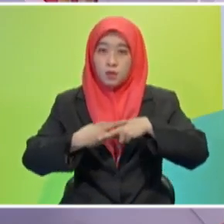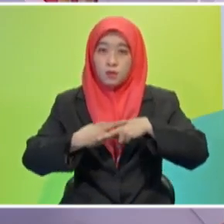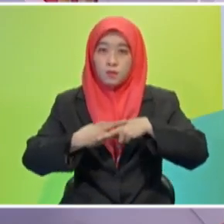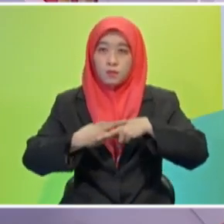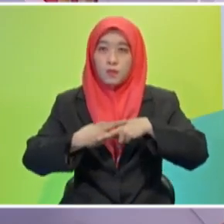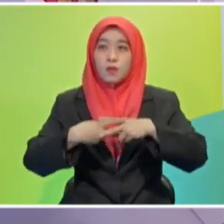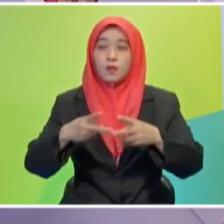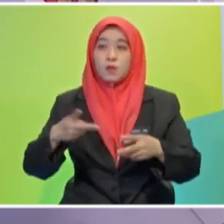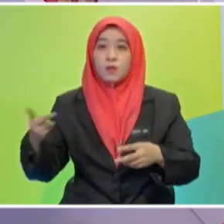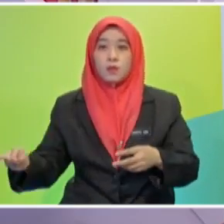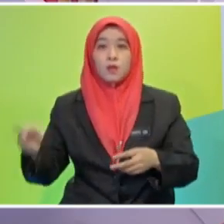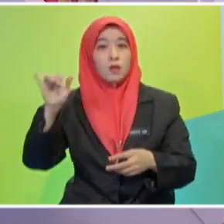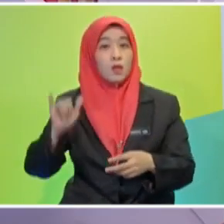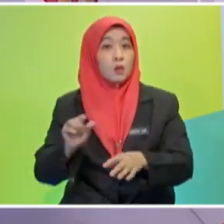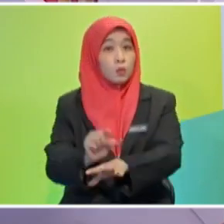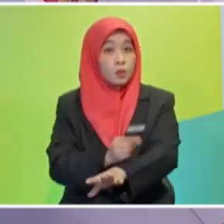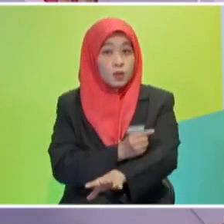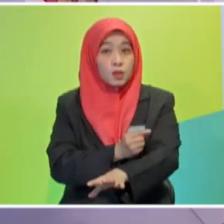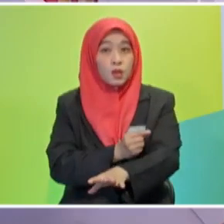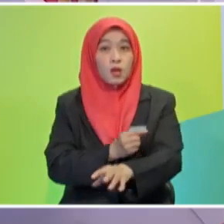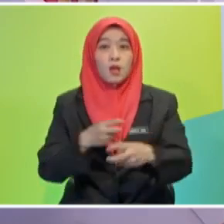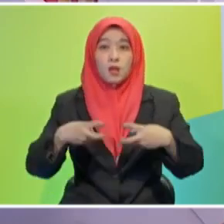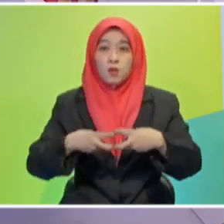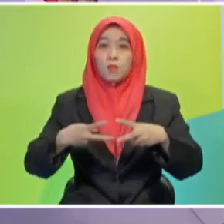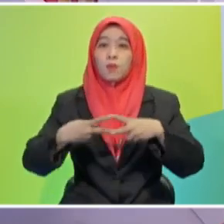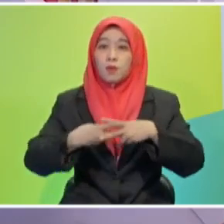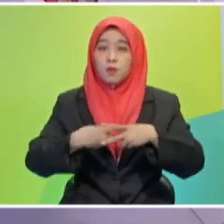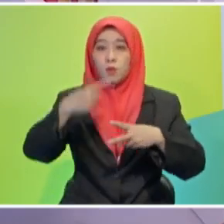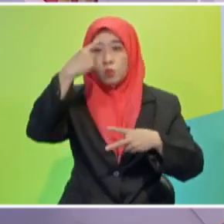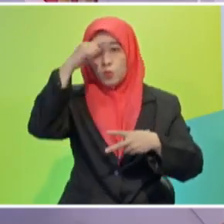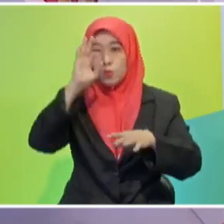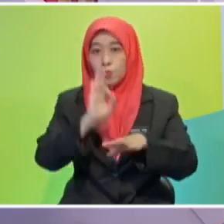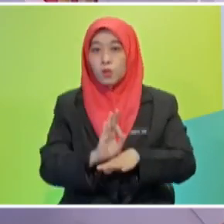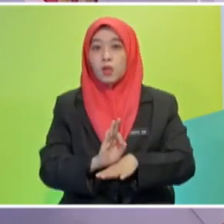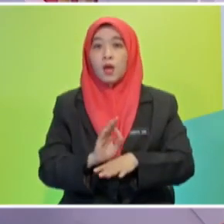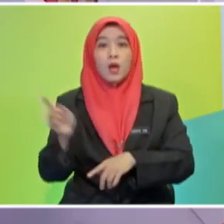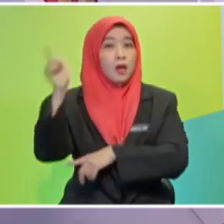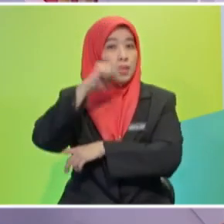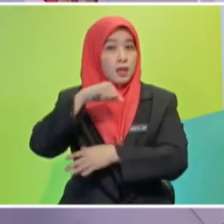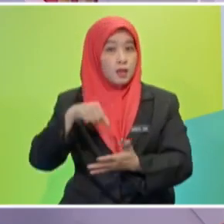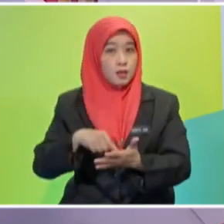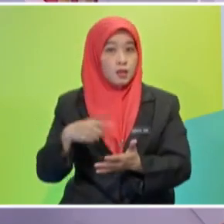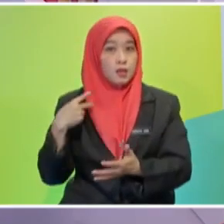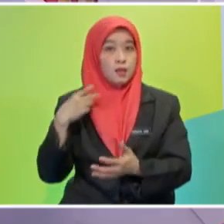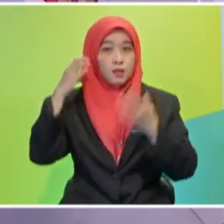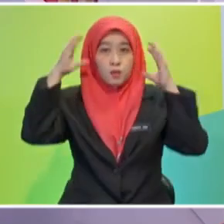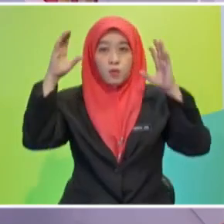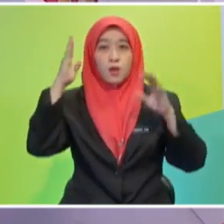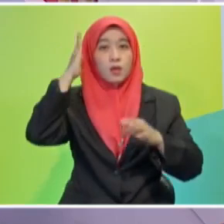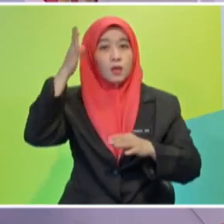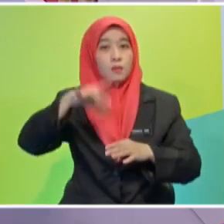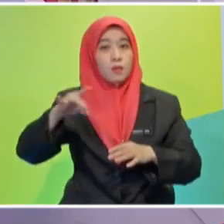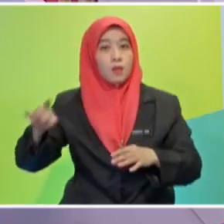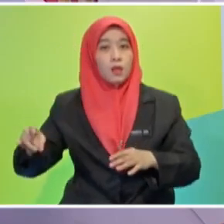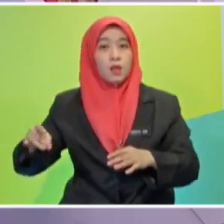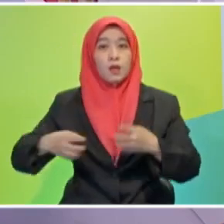menggunakan elemen elektromekanikal untuk berfungsi. Jadi untuk hari ini cikgu akan pilih mesin basuh